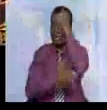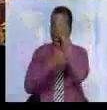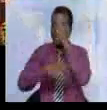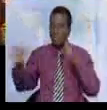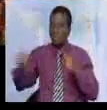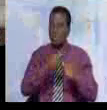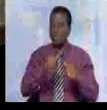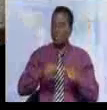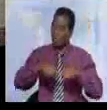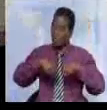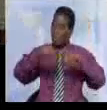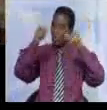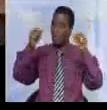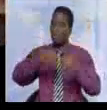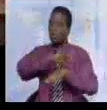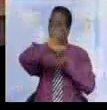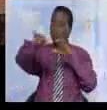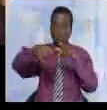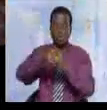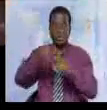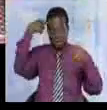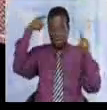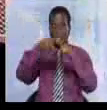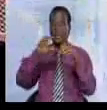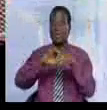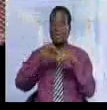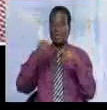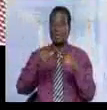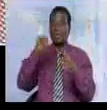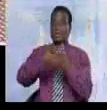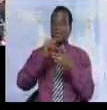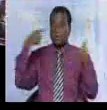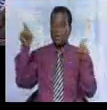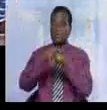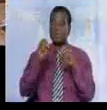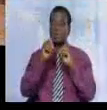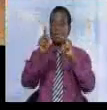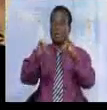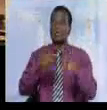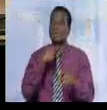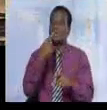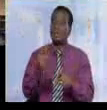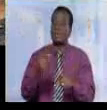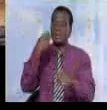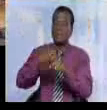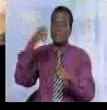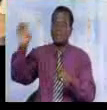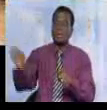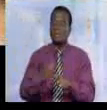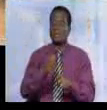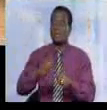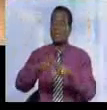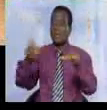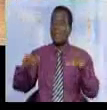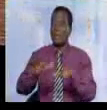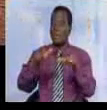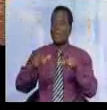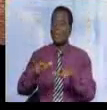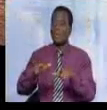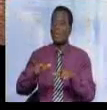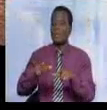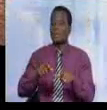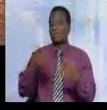de retrouvailles de tous les fils et filles. C'est aussi l'occasion de relever les difficultés de la localité, notamment